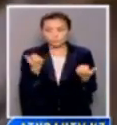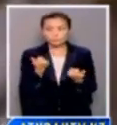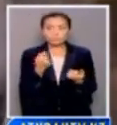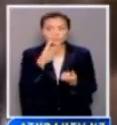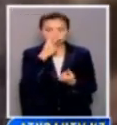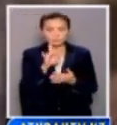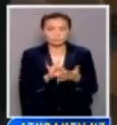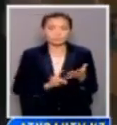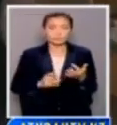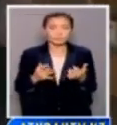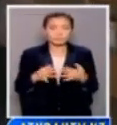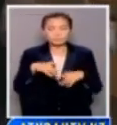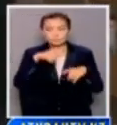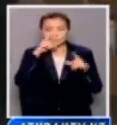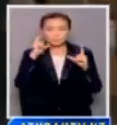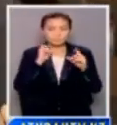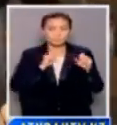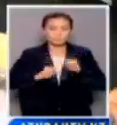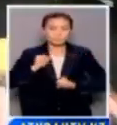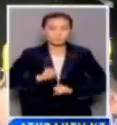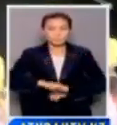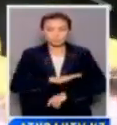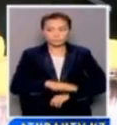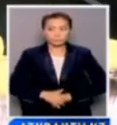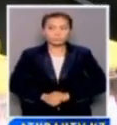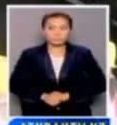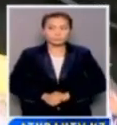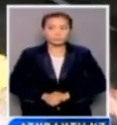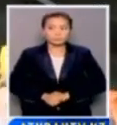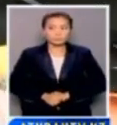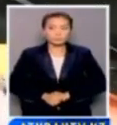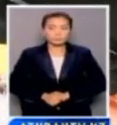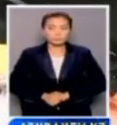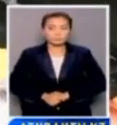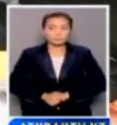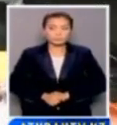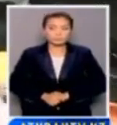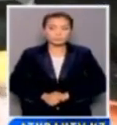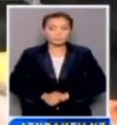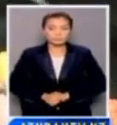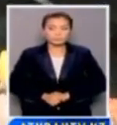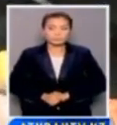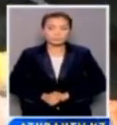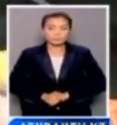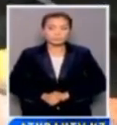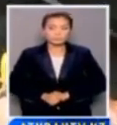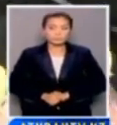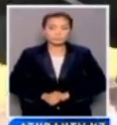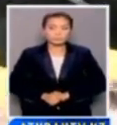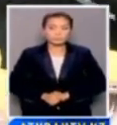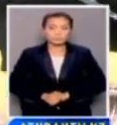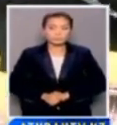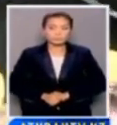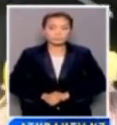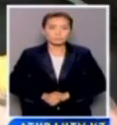Бізді көріп дереу қажет заттарын іздей бастады. Енді ғана киіп отырсыз ғой сіз. Не шығып қойдың жоқ, қасыда жоқ. А? Қасыда жоқ